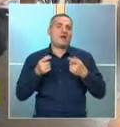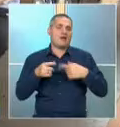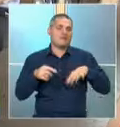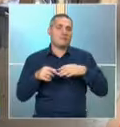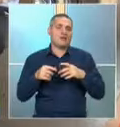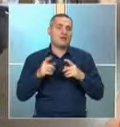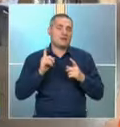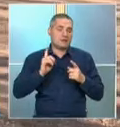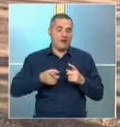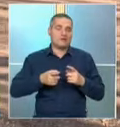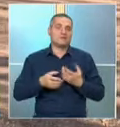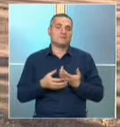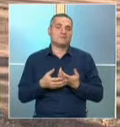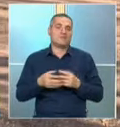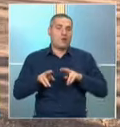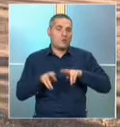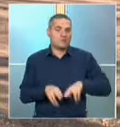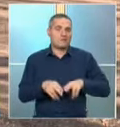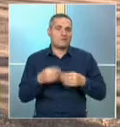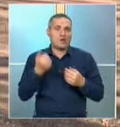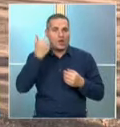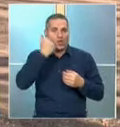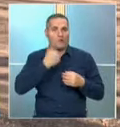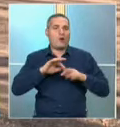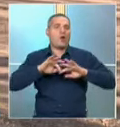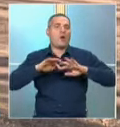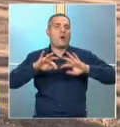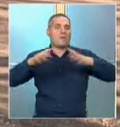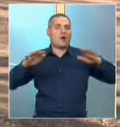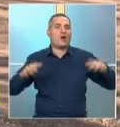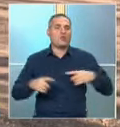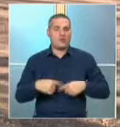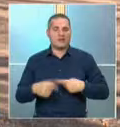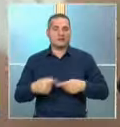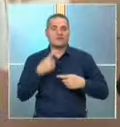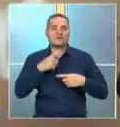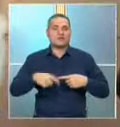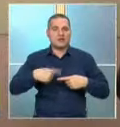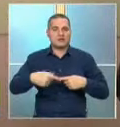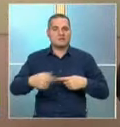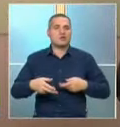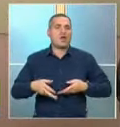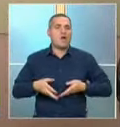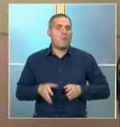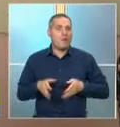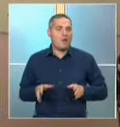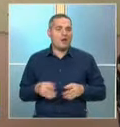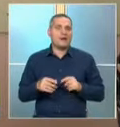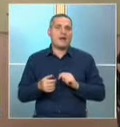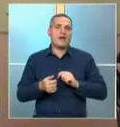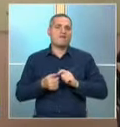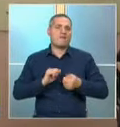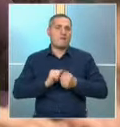и трябва да така да оставим едно добро природно наследство за идните поколения. В битката за по-чиста природа